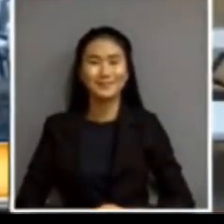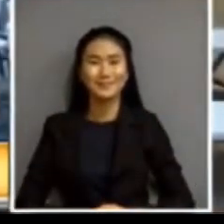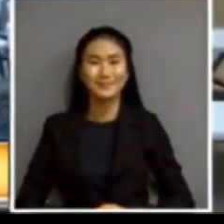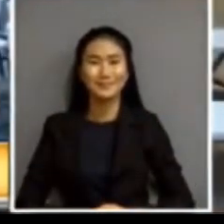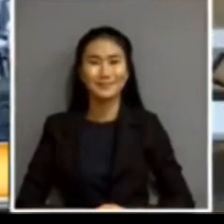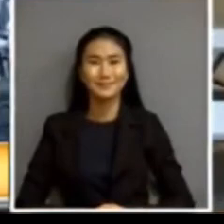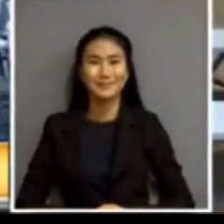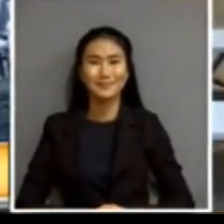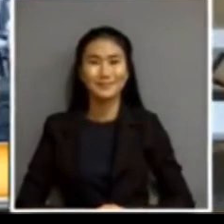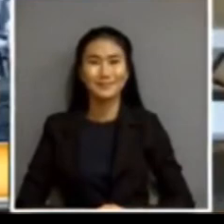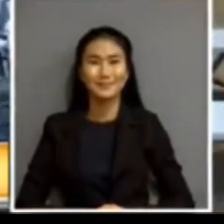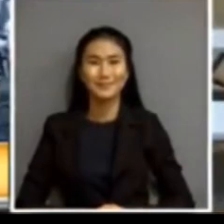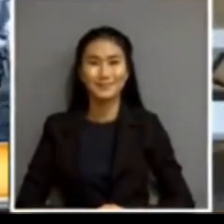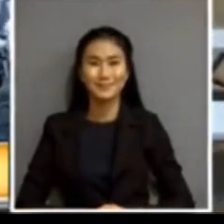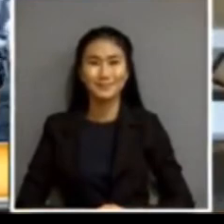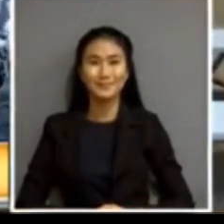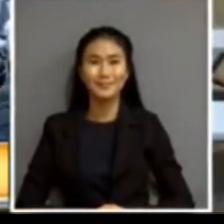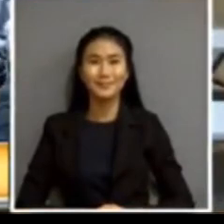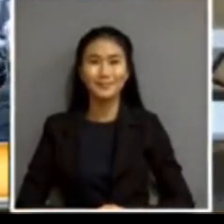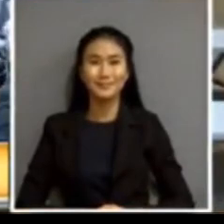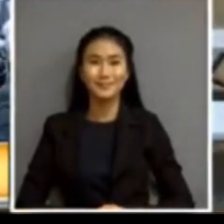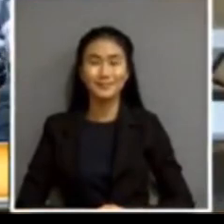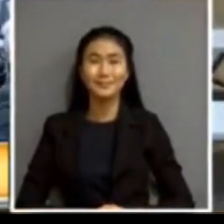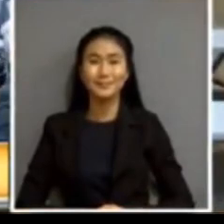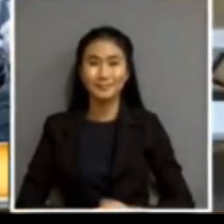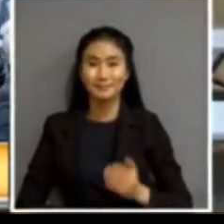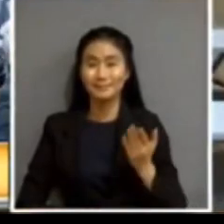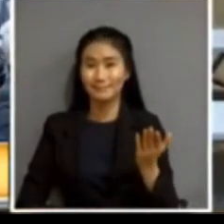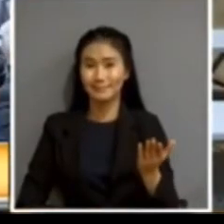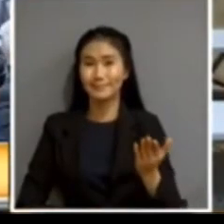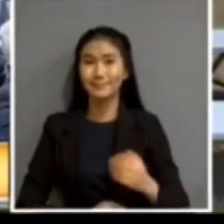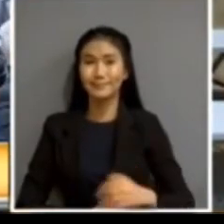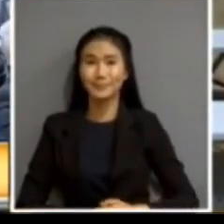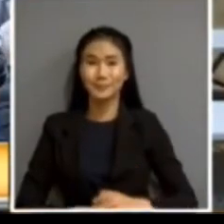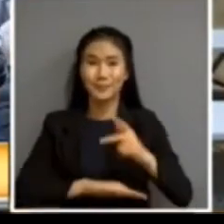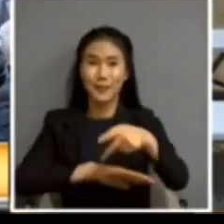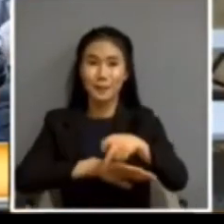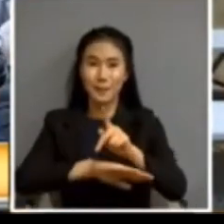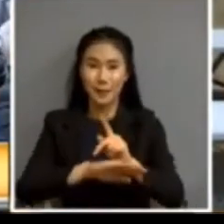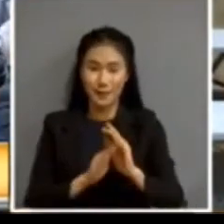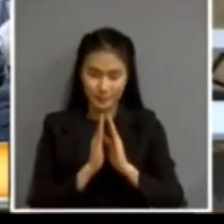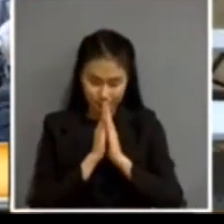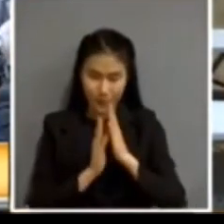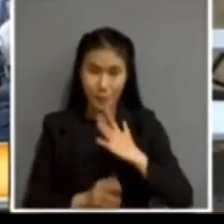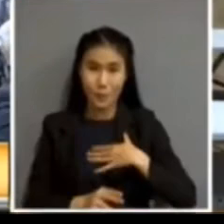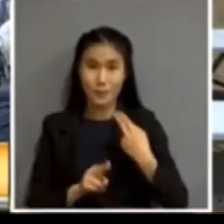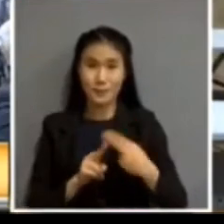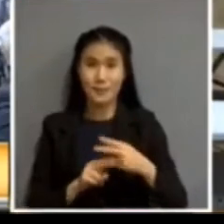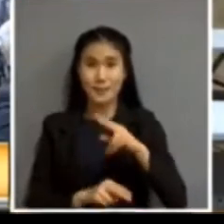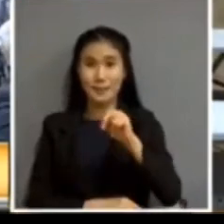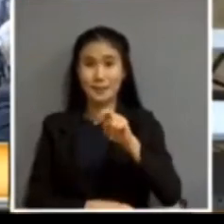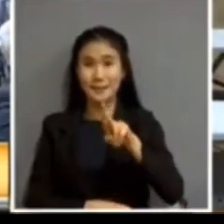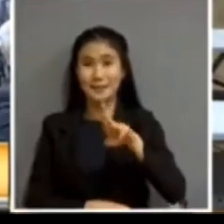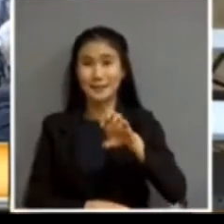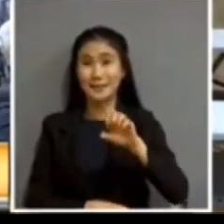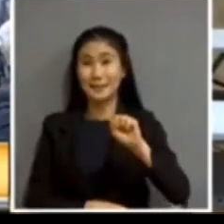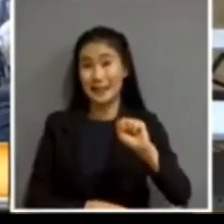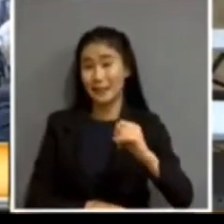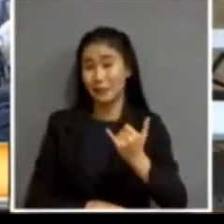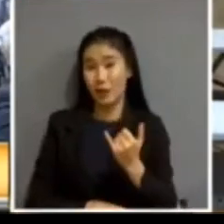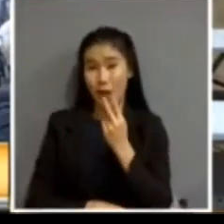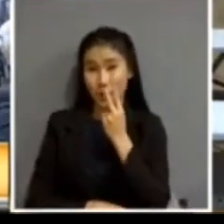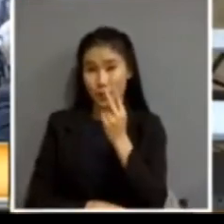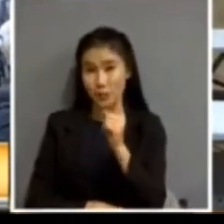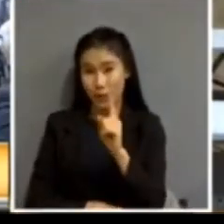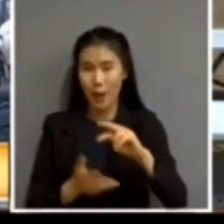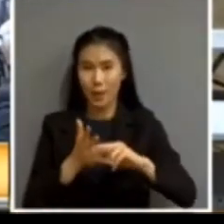เก็บเวลาไว้2นาทีนะครับเชิญท่านนฤทธิ์เชิญครับ ท่านประธานที่เคารพกับผมนฤทธิ์คำนุรักษ์นะครับจะเห็นได้ว่าถน